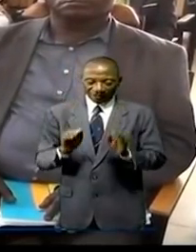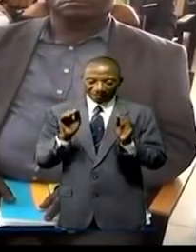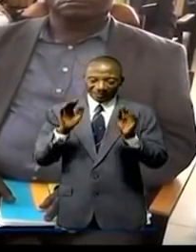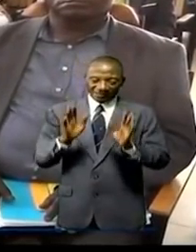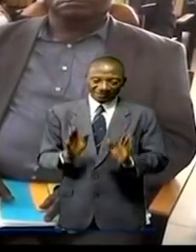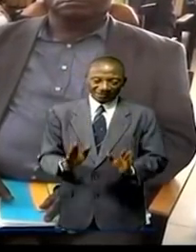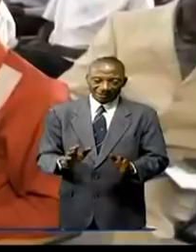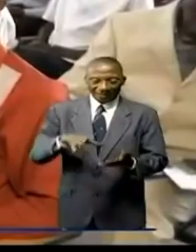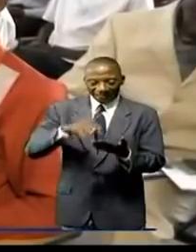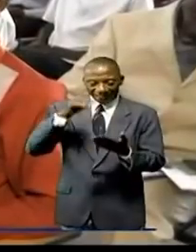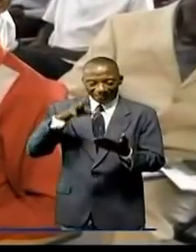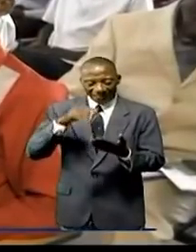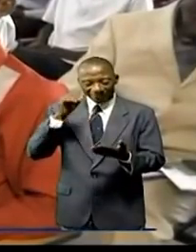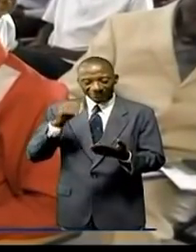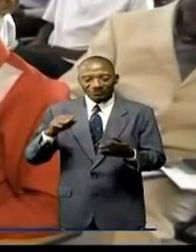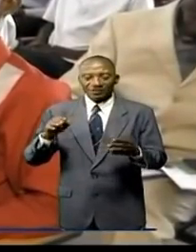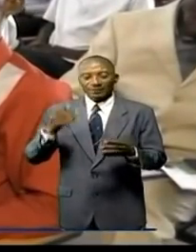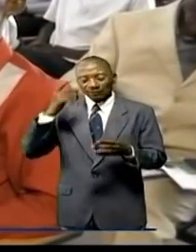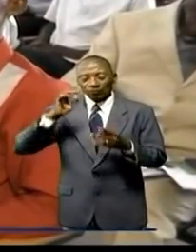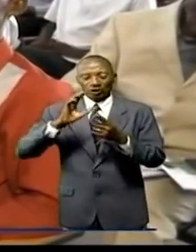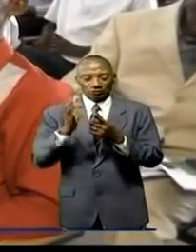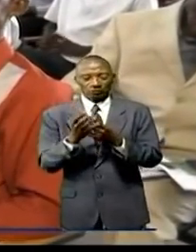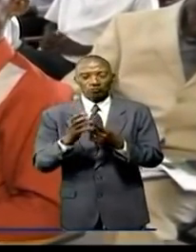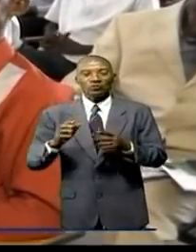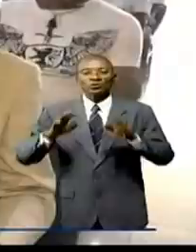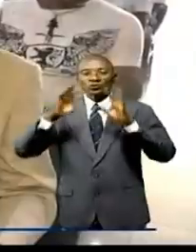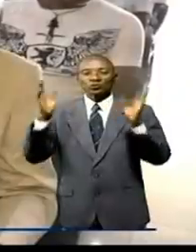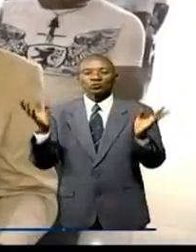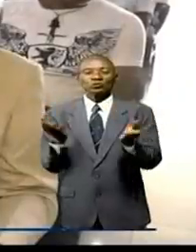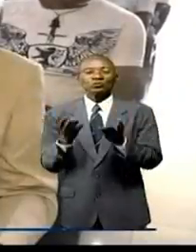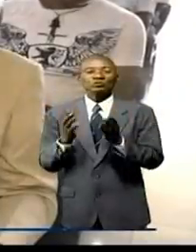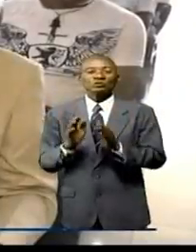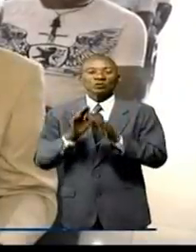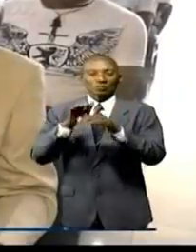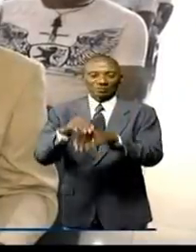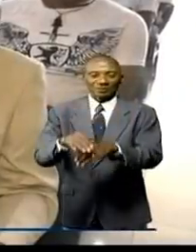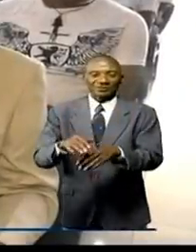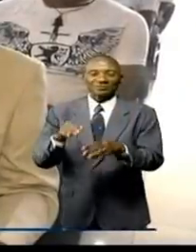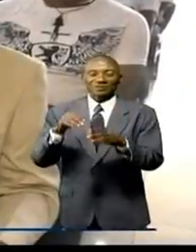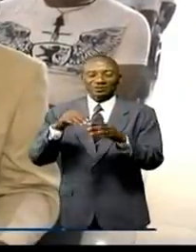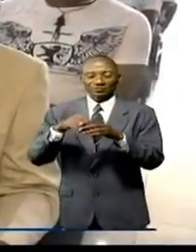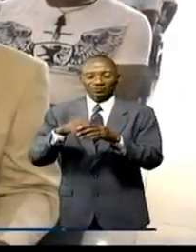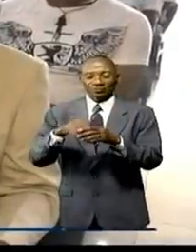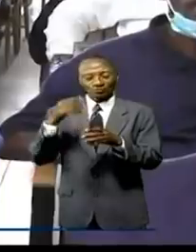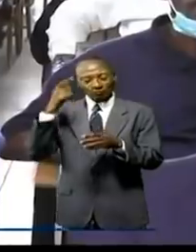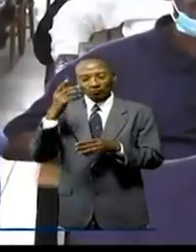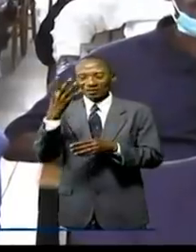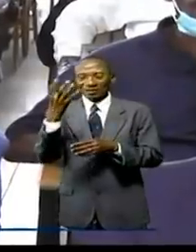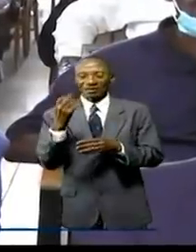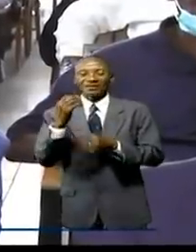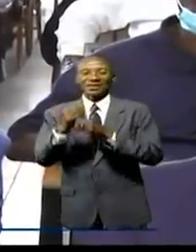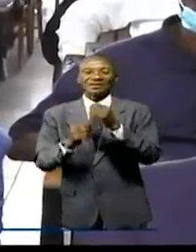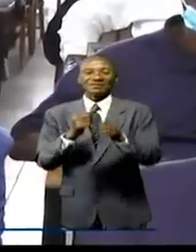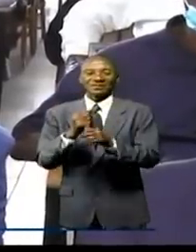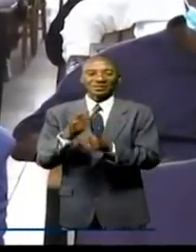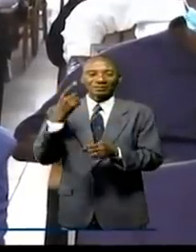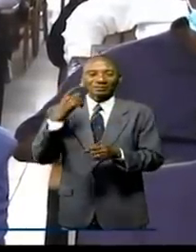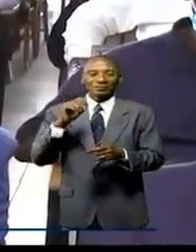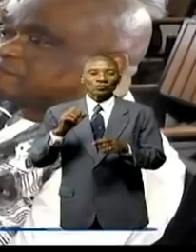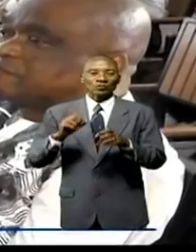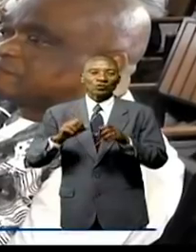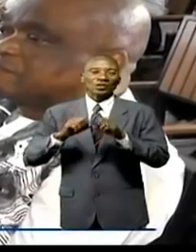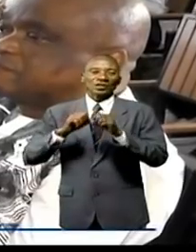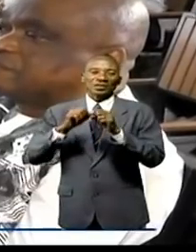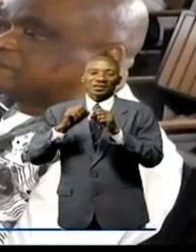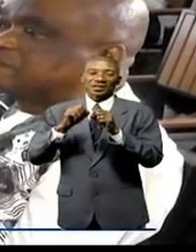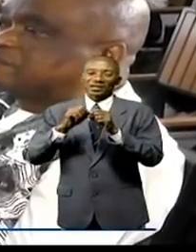de la culture ont tous répondu à ces grands événements de la célébration du 40e anniversaire de la Compagnie Théâtre des